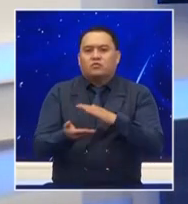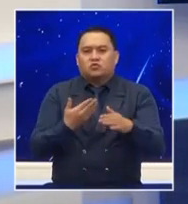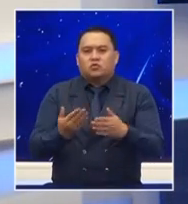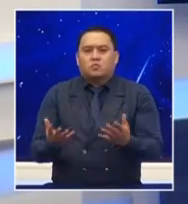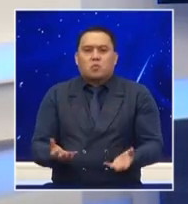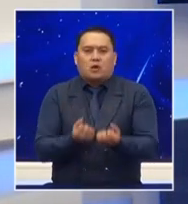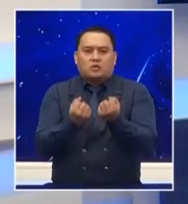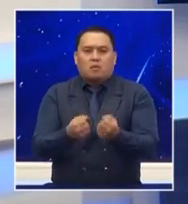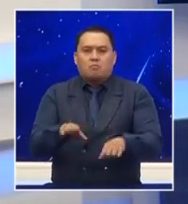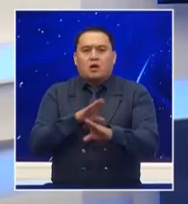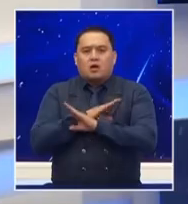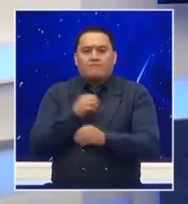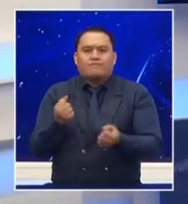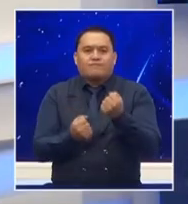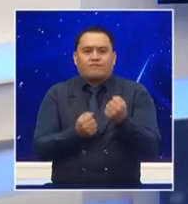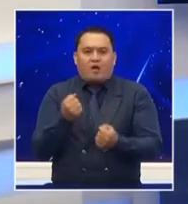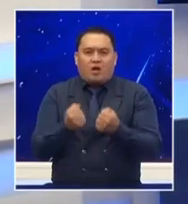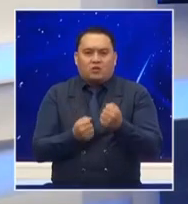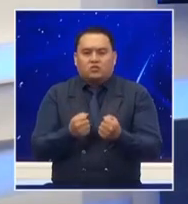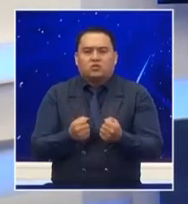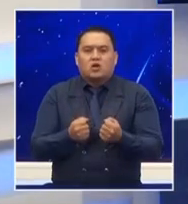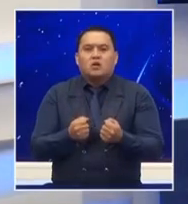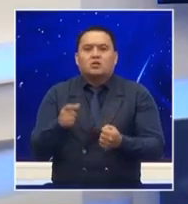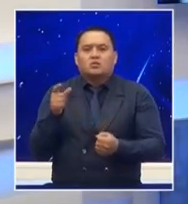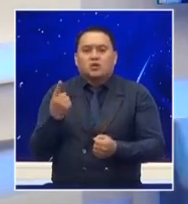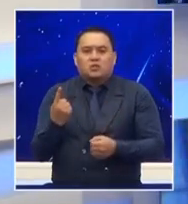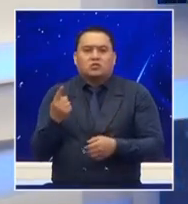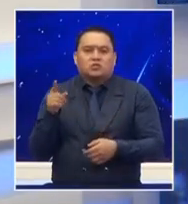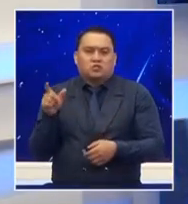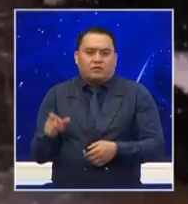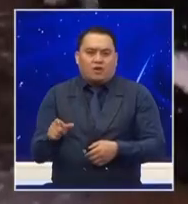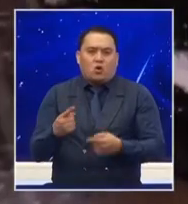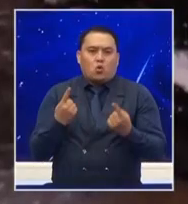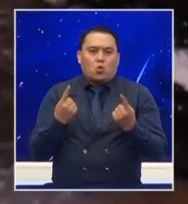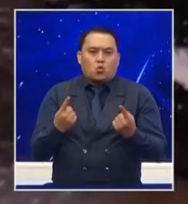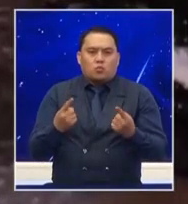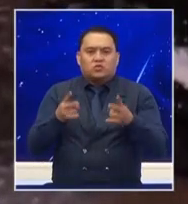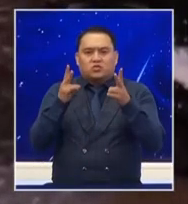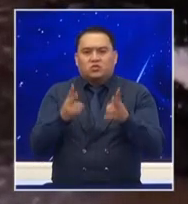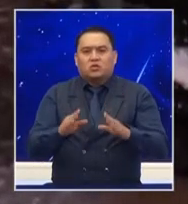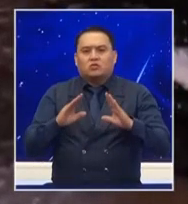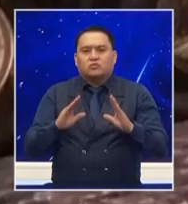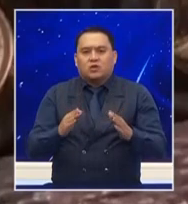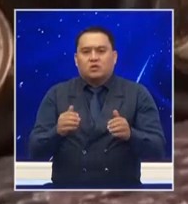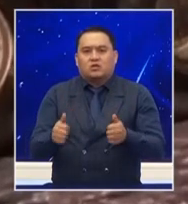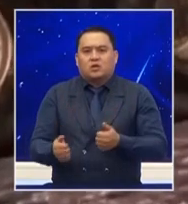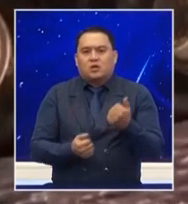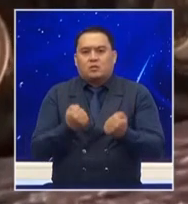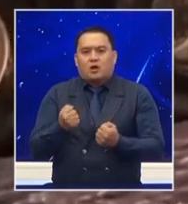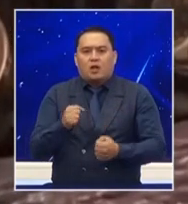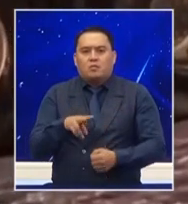службу спасателей. Погибли водитель и пассажир легковушки. Крупное дорожно-транспортное происшествие произошло на